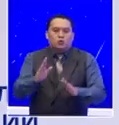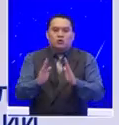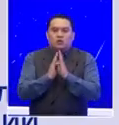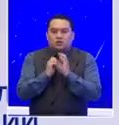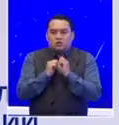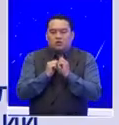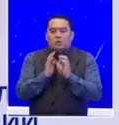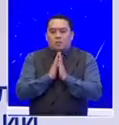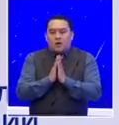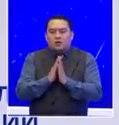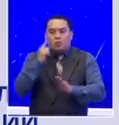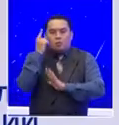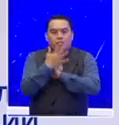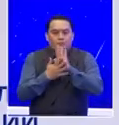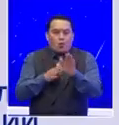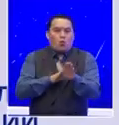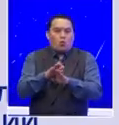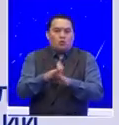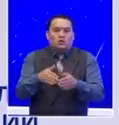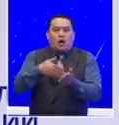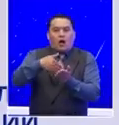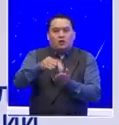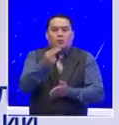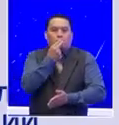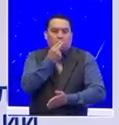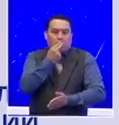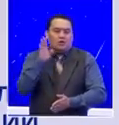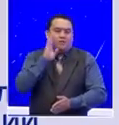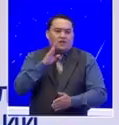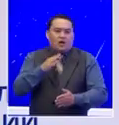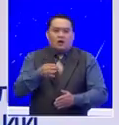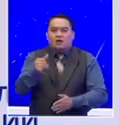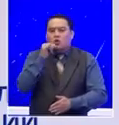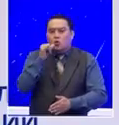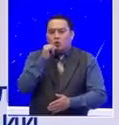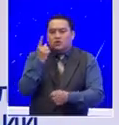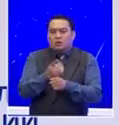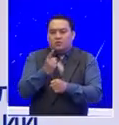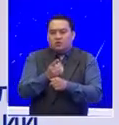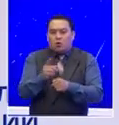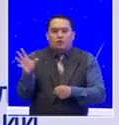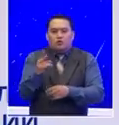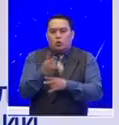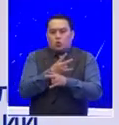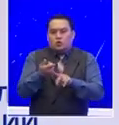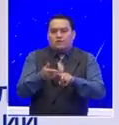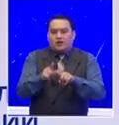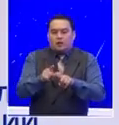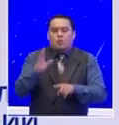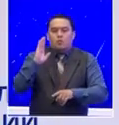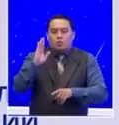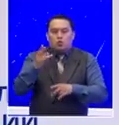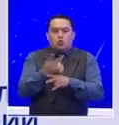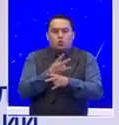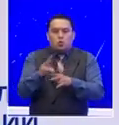заката солнца необходимо полностью воздержаться от приема пищи, питья, вдыхания табачного дыма. Ночь предопределения в этом году выпадет в